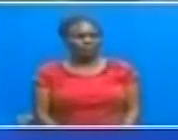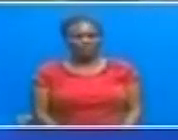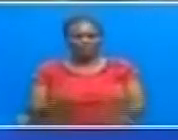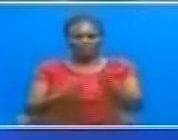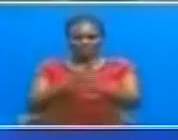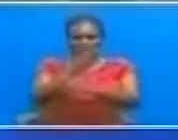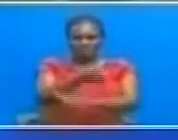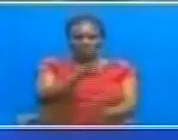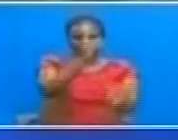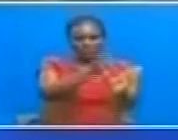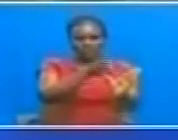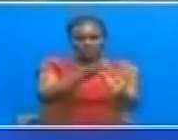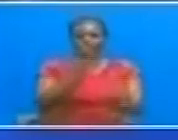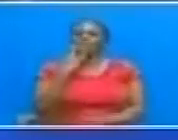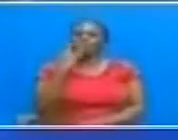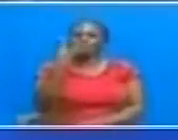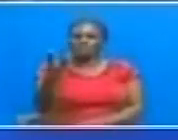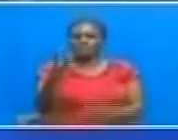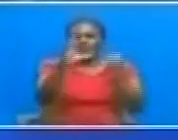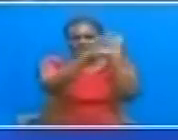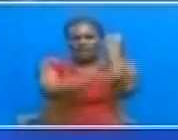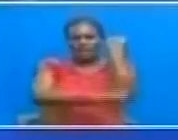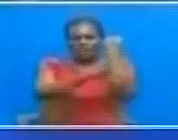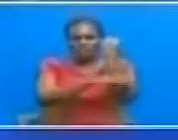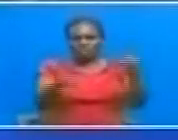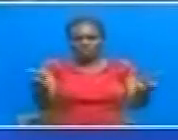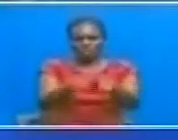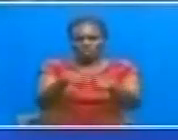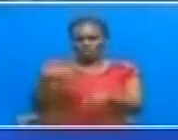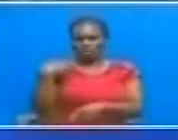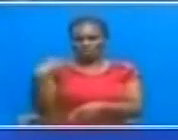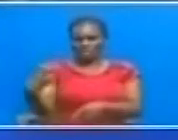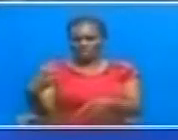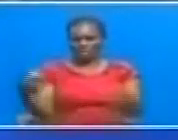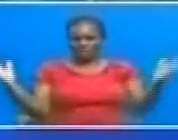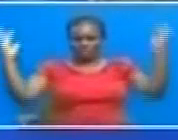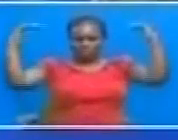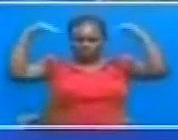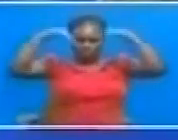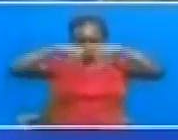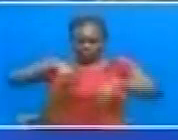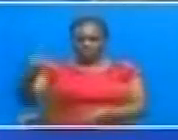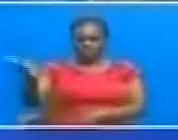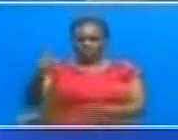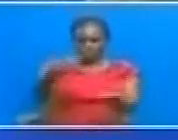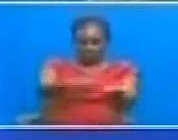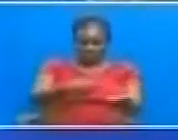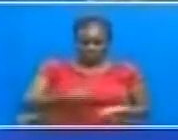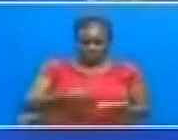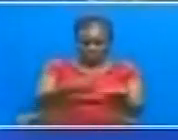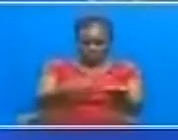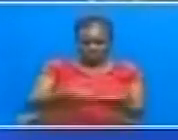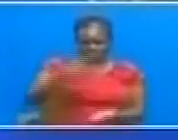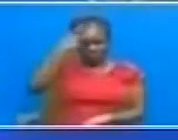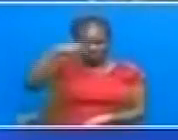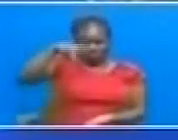Zaidi ya washirika 400 kutoka mataifa wanachama ya Jumuiya ya Madola wamekongamana hapa jijini Nairobi kujadili na kutoa mwelekeo